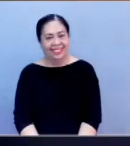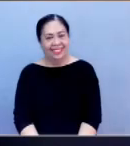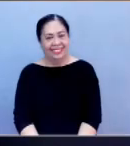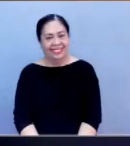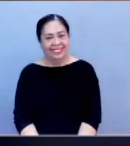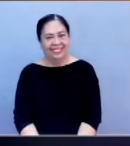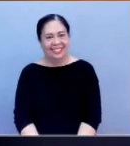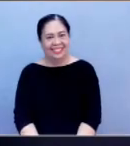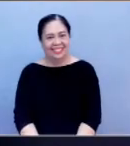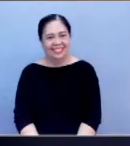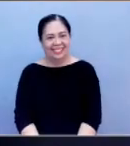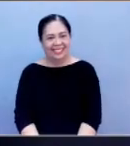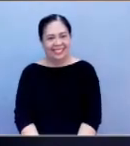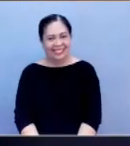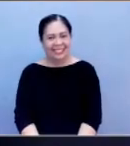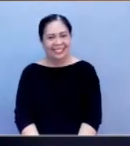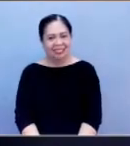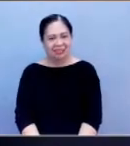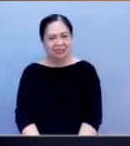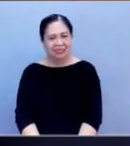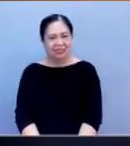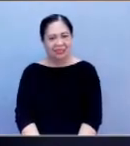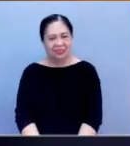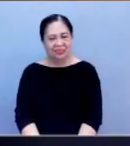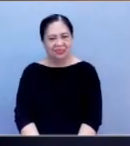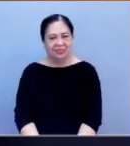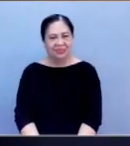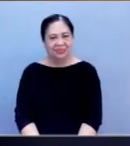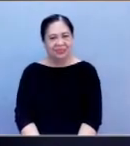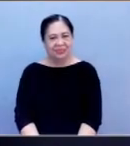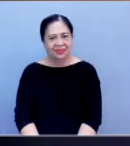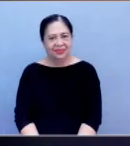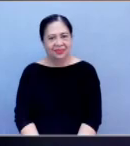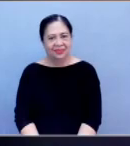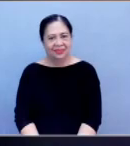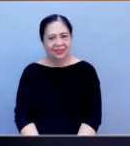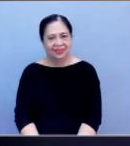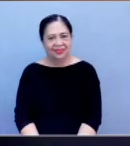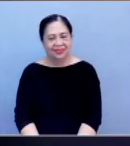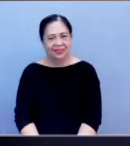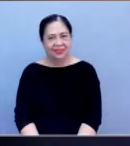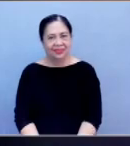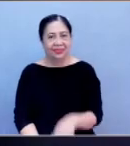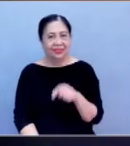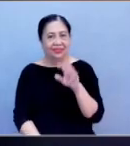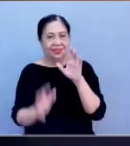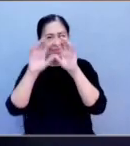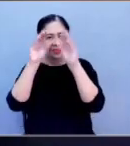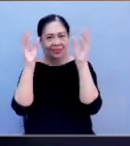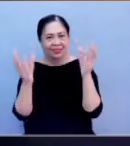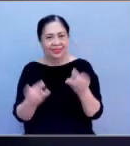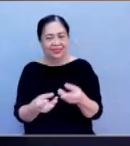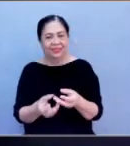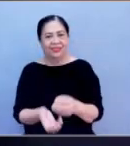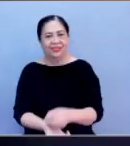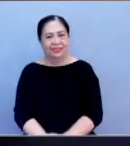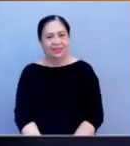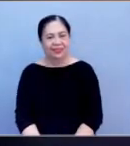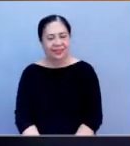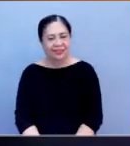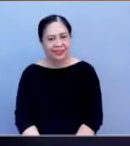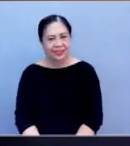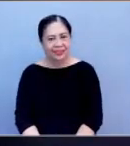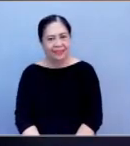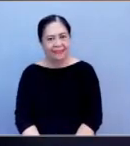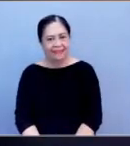6 kids. And then yes. Ito, this is yung panel. Itong lalagyanan atin. Itong wreath. Oh, perfect. Ang ganda ng